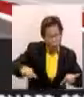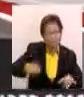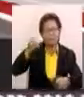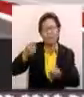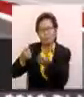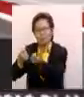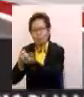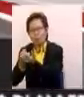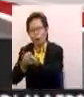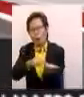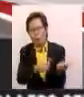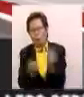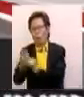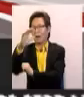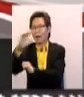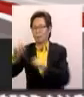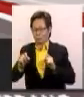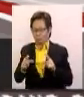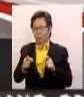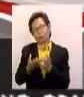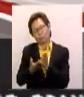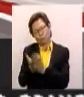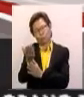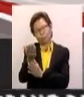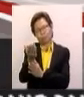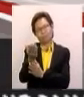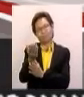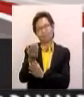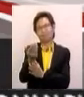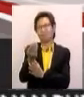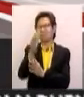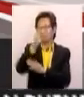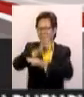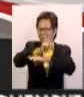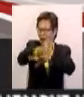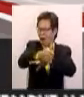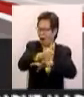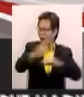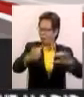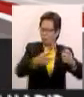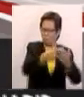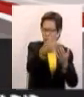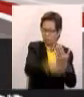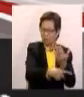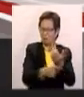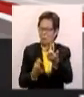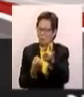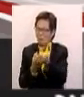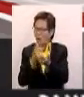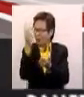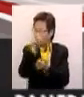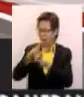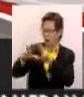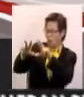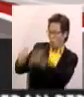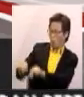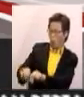dibiayai sepenuhnya oleh syarikat swasta, sekaligus menyangkal dakwaan kononnya projek tersebut akan dibiayai